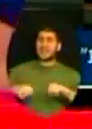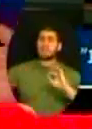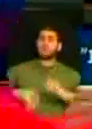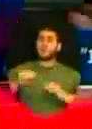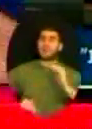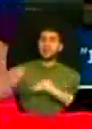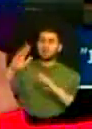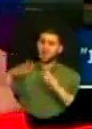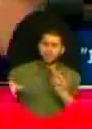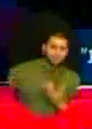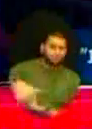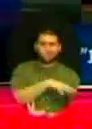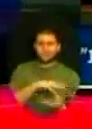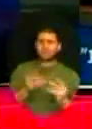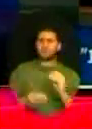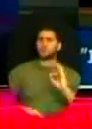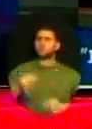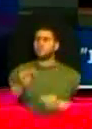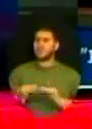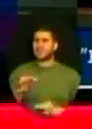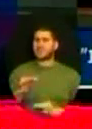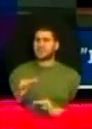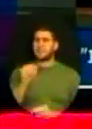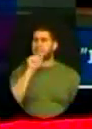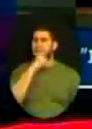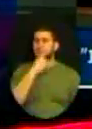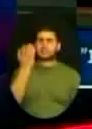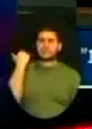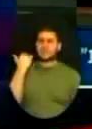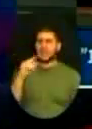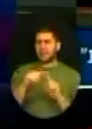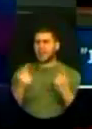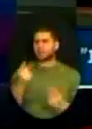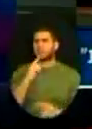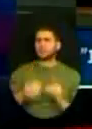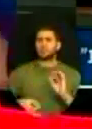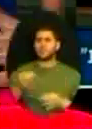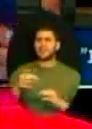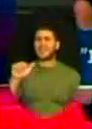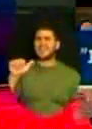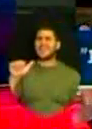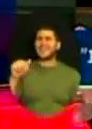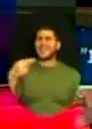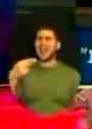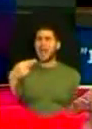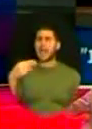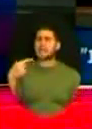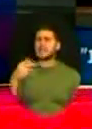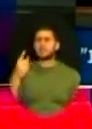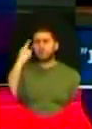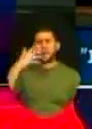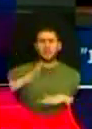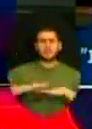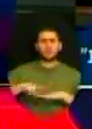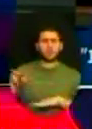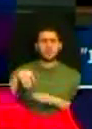איזו הסתעפות צדדית עם שופטת בדימוס אחרת, עם השופטת הילה גרסטל. מה את חושבת על התפקוד